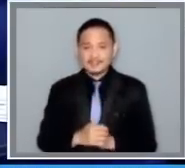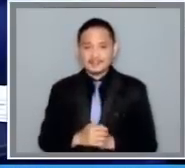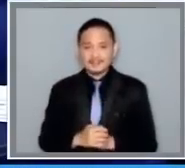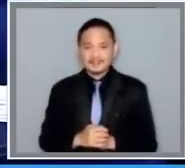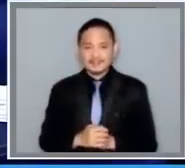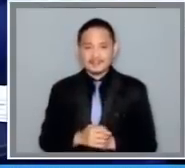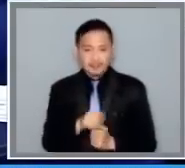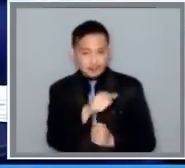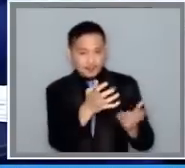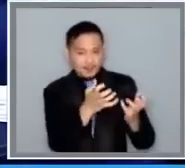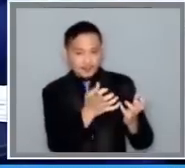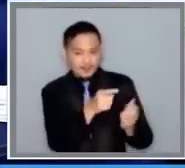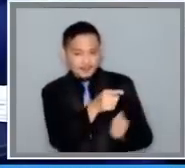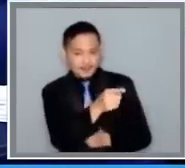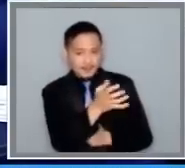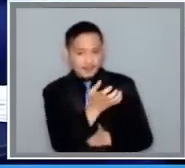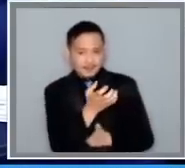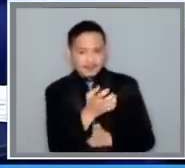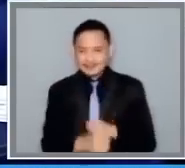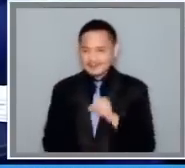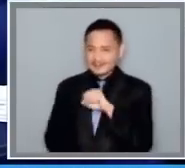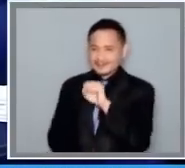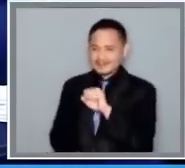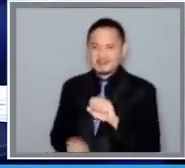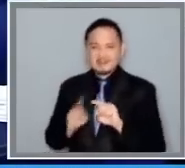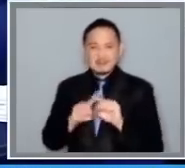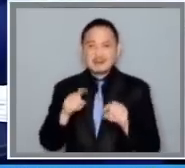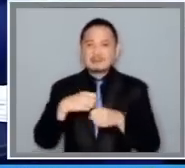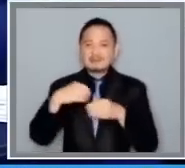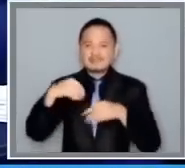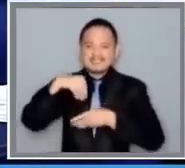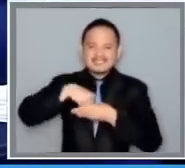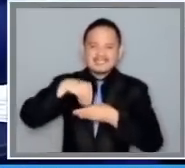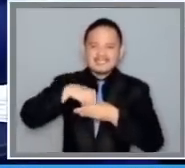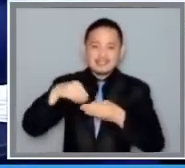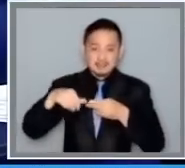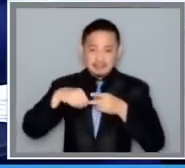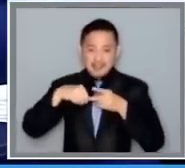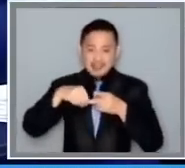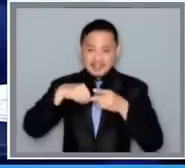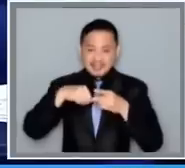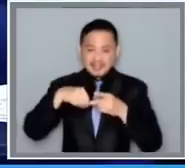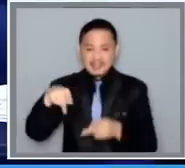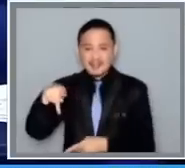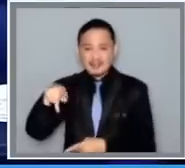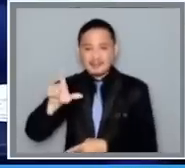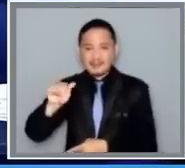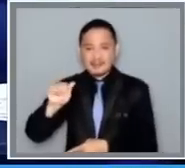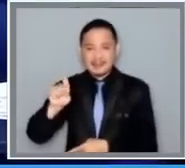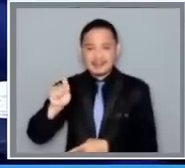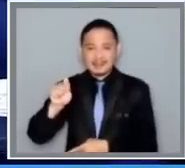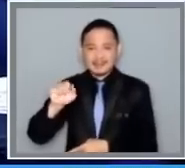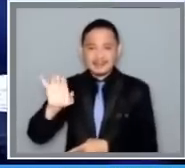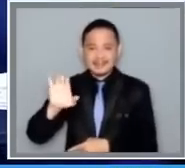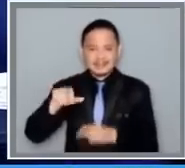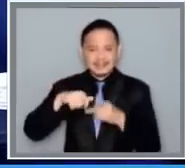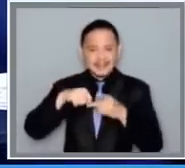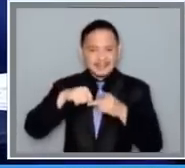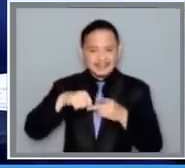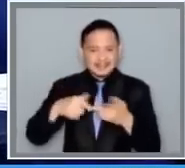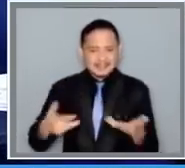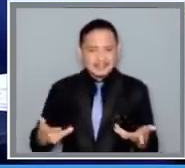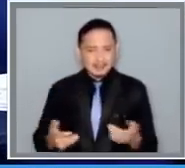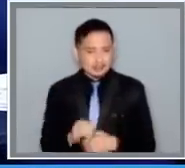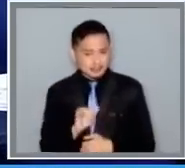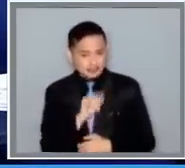mo, Aubrey? Yun lang, gawa sa plastic. Gawa sa plastic. O, ano, Mark? Kakasaka? Ayoko nga. Ay,